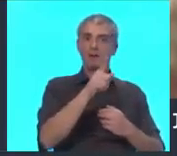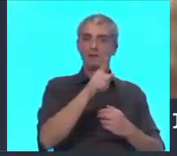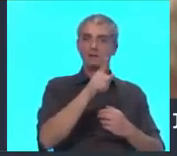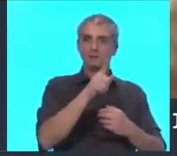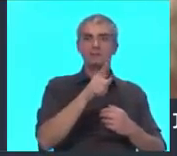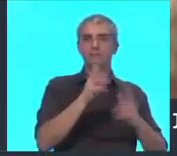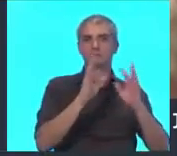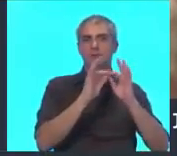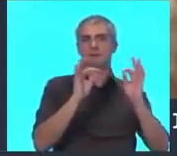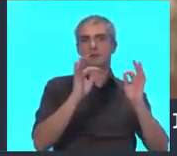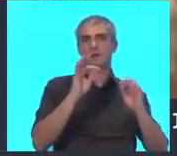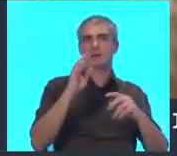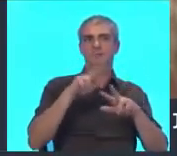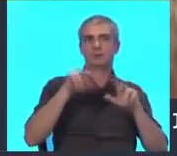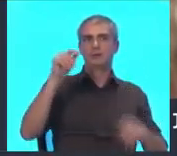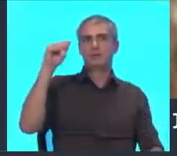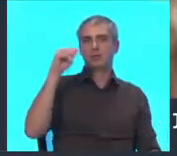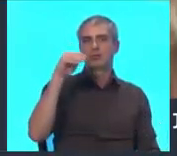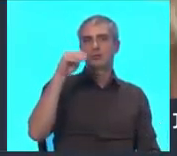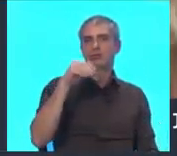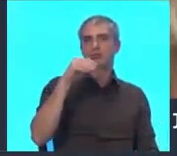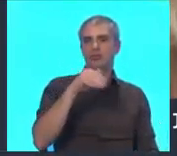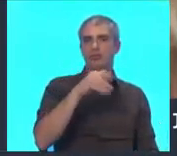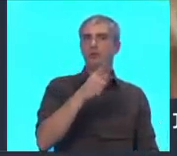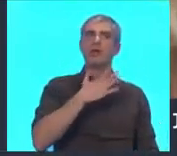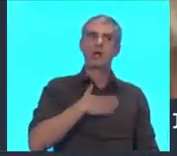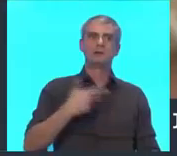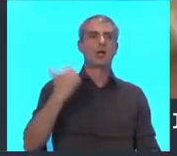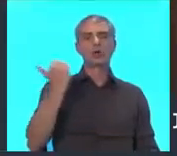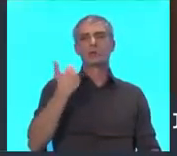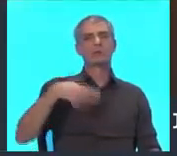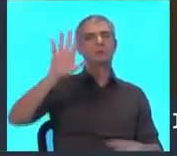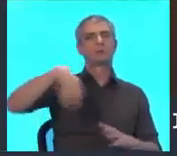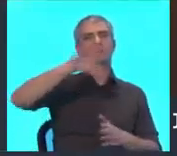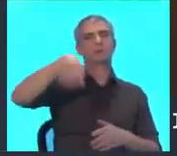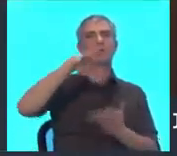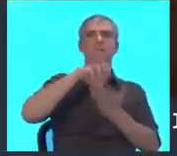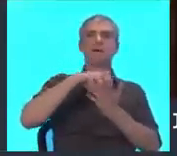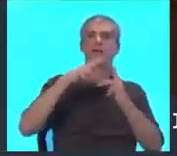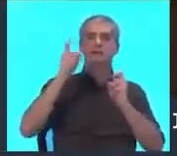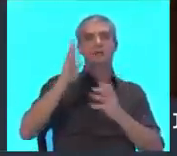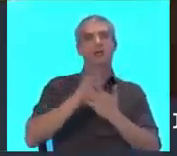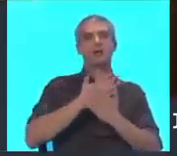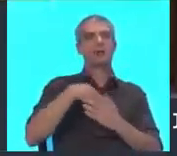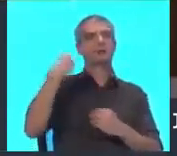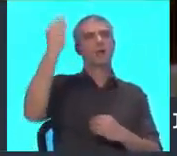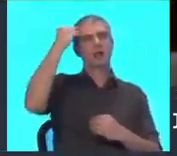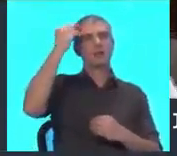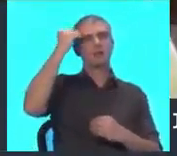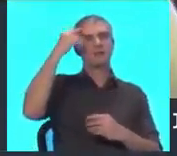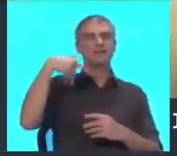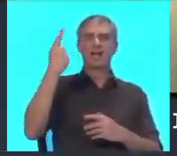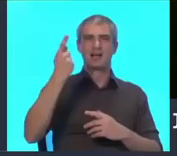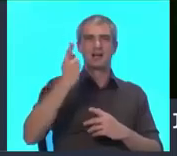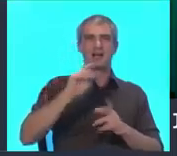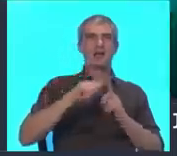14, היא התחילה להתרדר. היא רצתה ללכת כל הזמן למרכז העיר. היא החליטה שהיא רצתה ללכת לאנקורי. שמה,